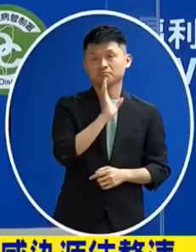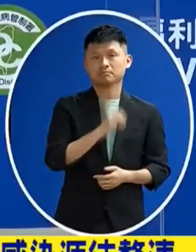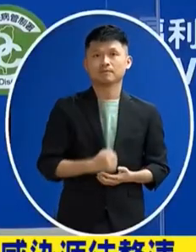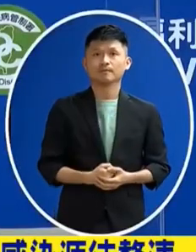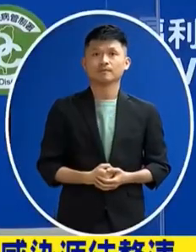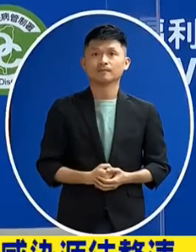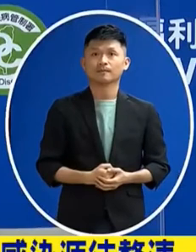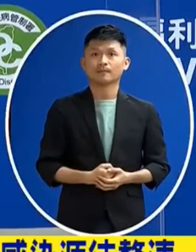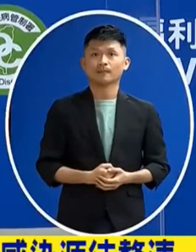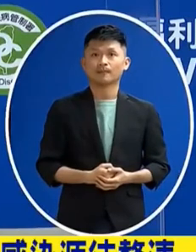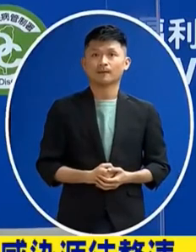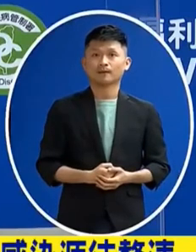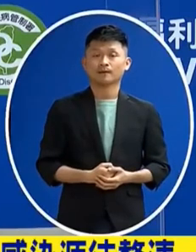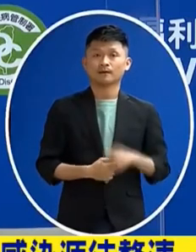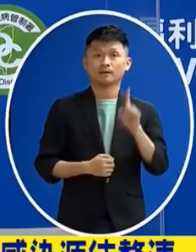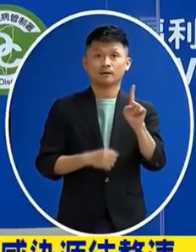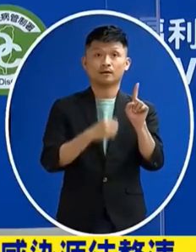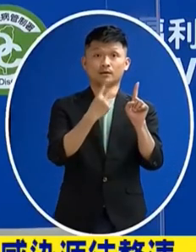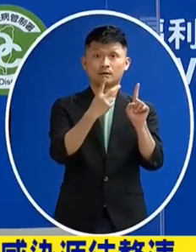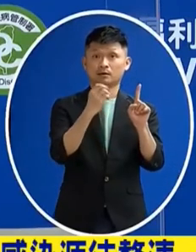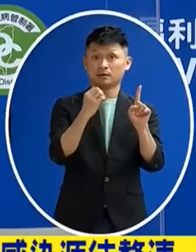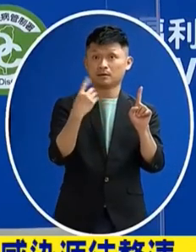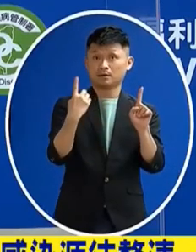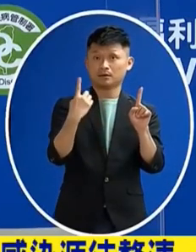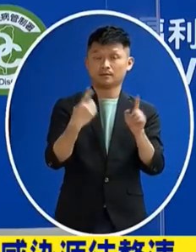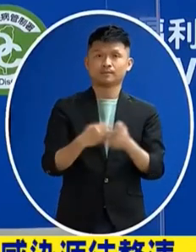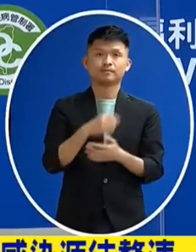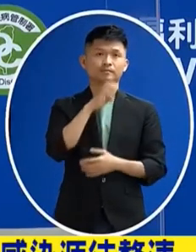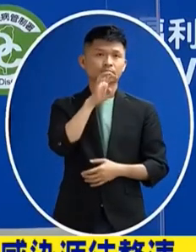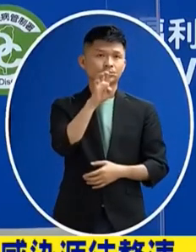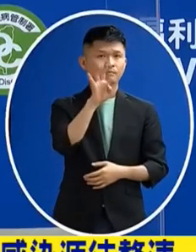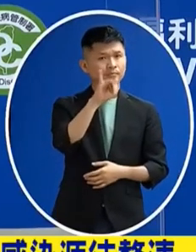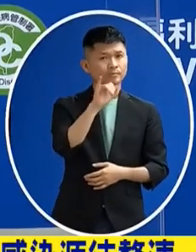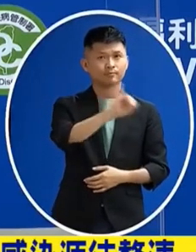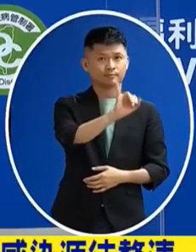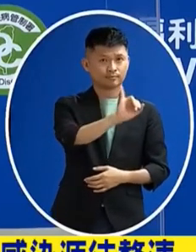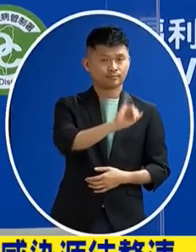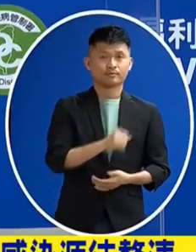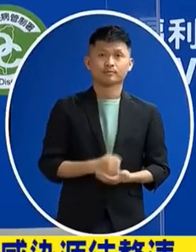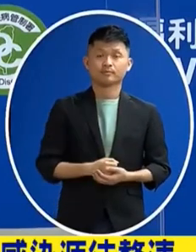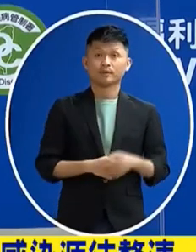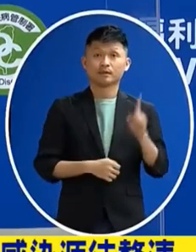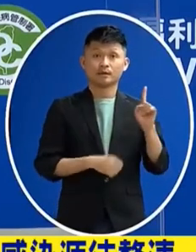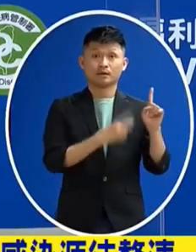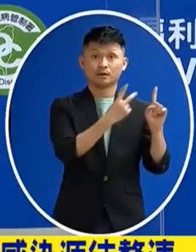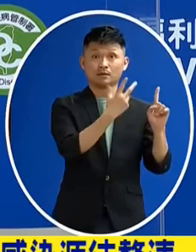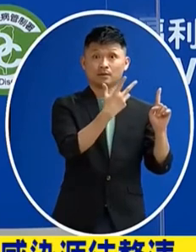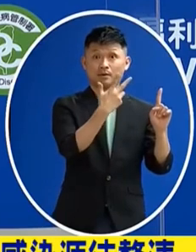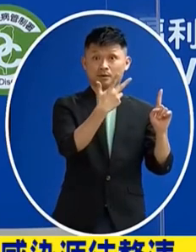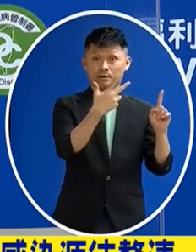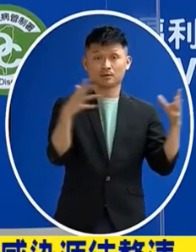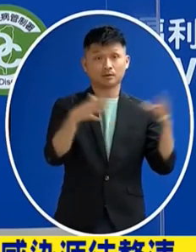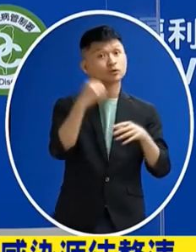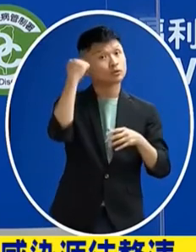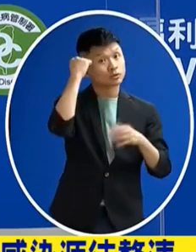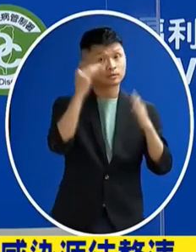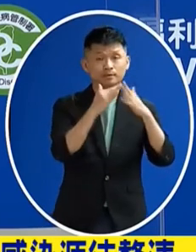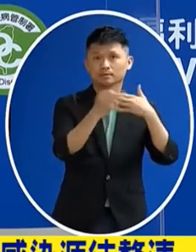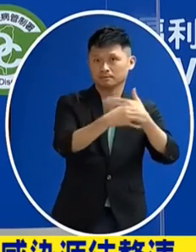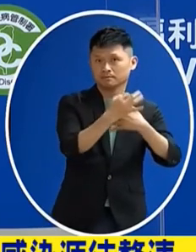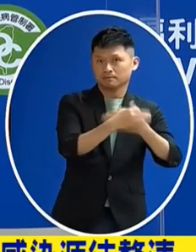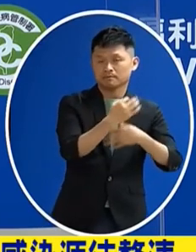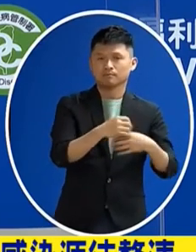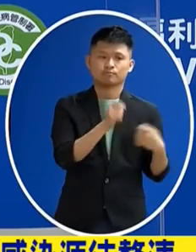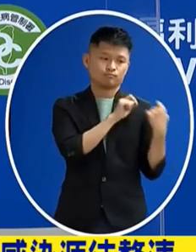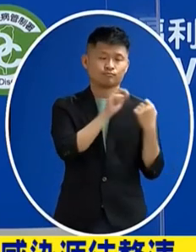者，那这个列为1201哈，是40多岁的女性哈，是1287的同住家人，那近